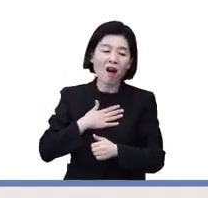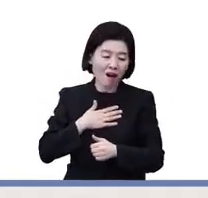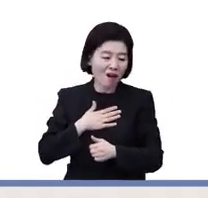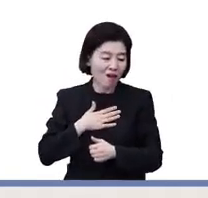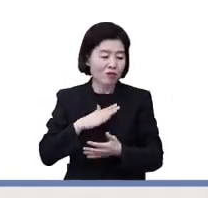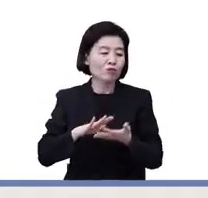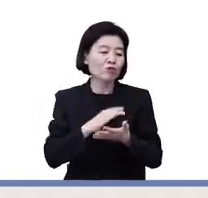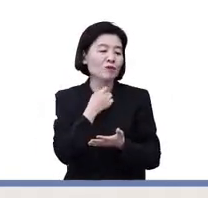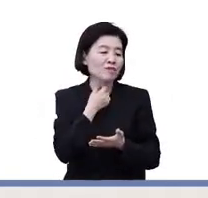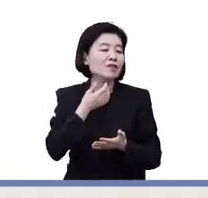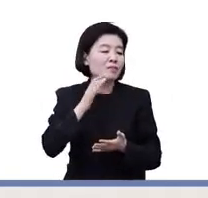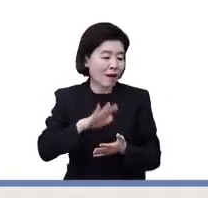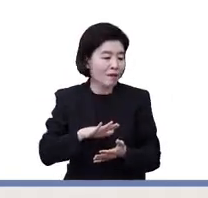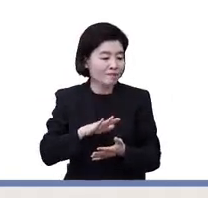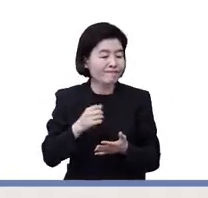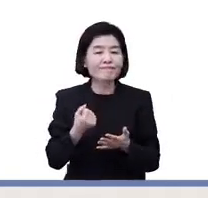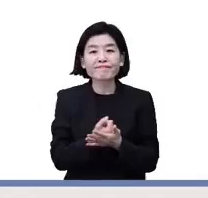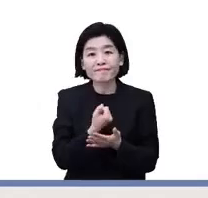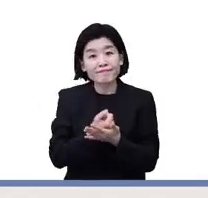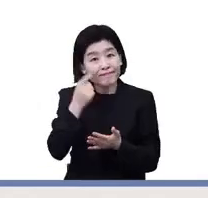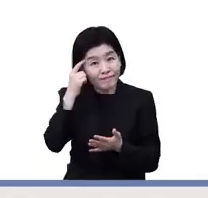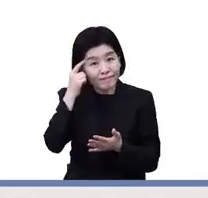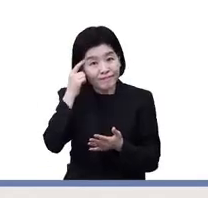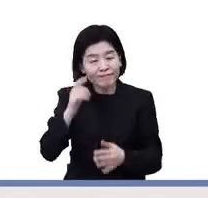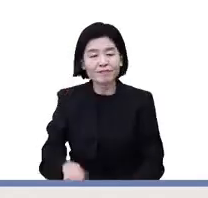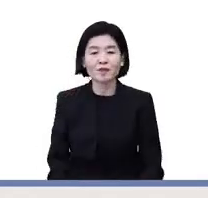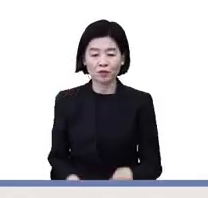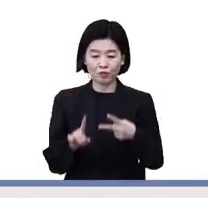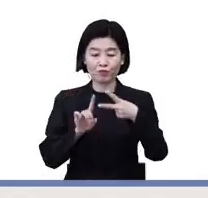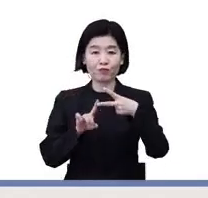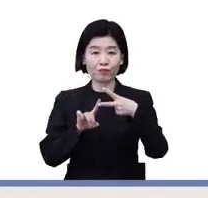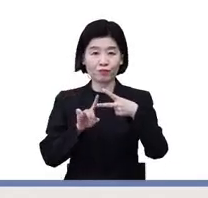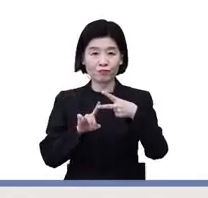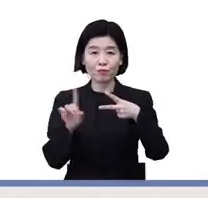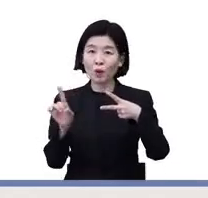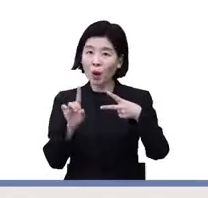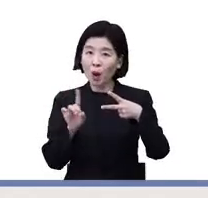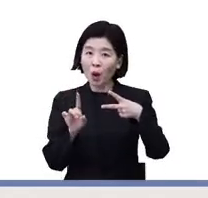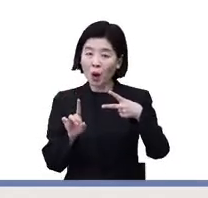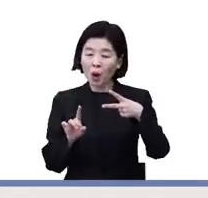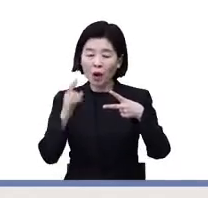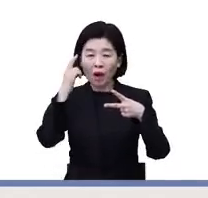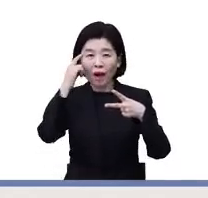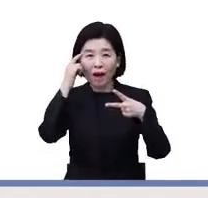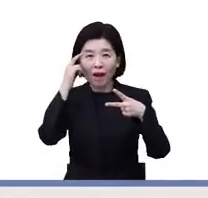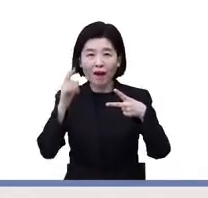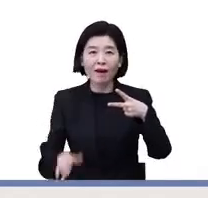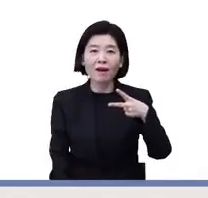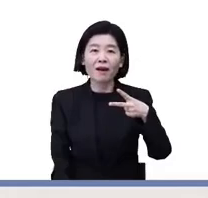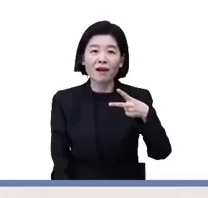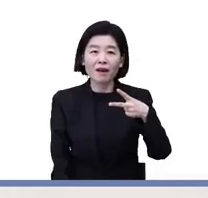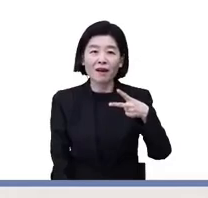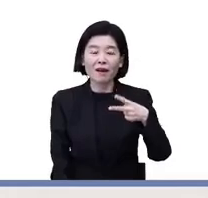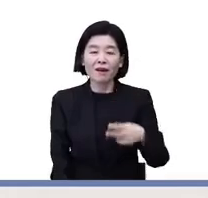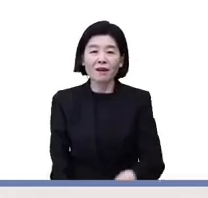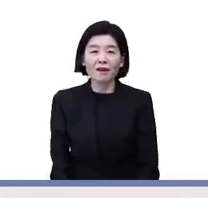받기를 바라시나 보다. 뭐 이런 생각들을 하겠죠. 추상적인 개념으로 이해하면 뭐라고 받아들일 수 있을까요?